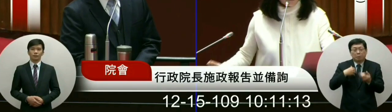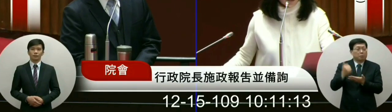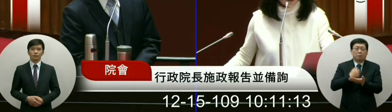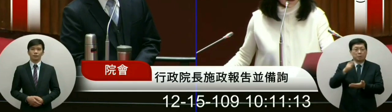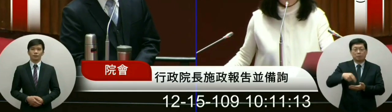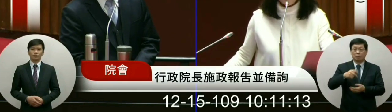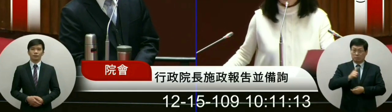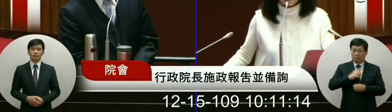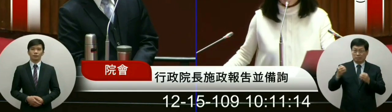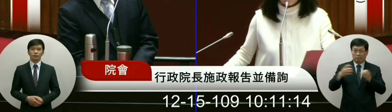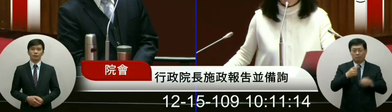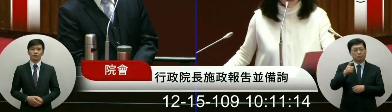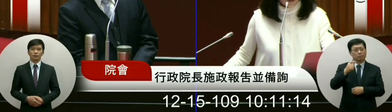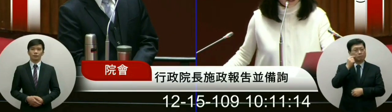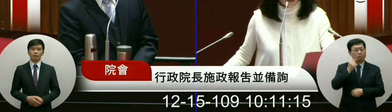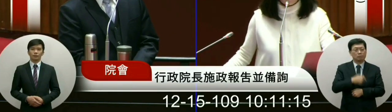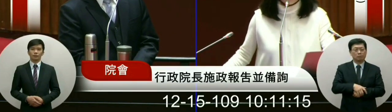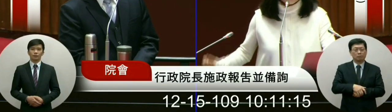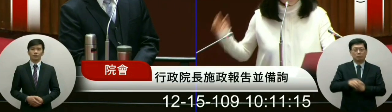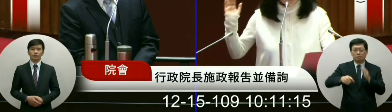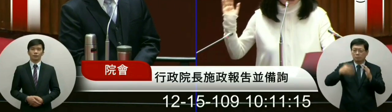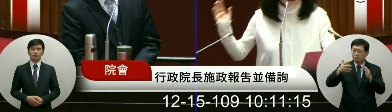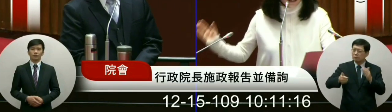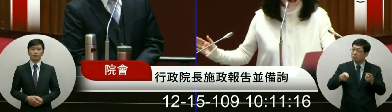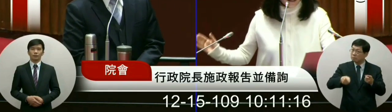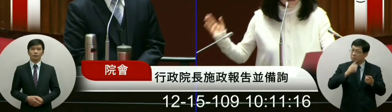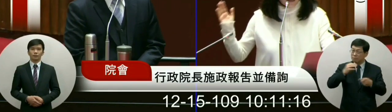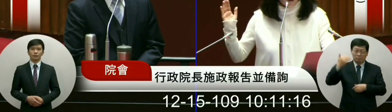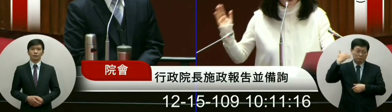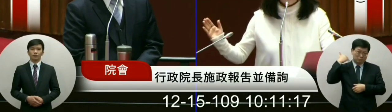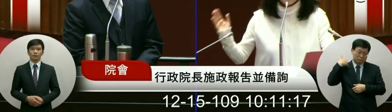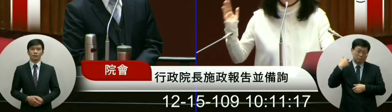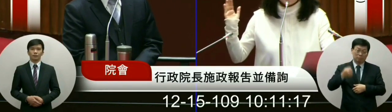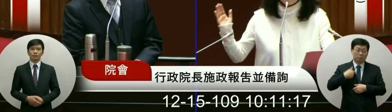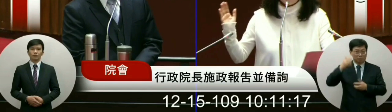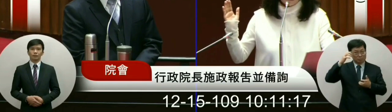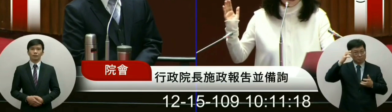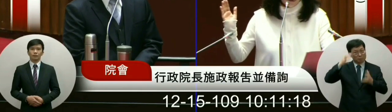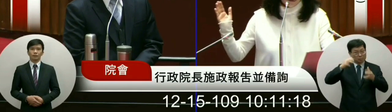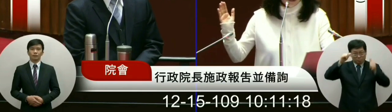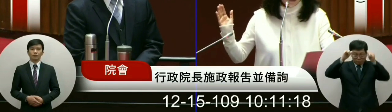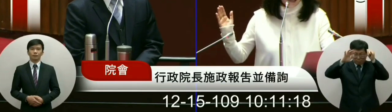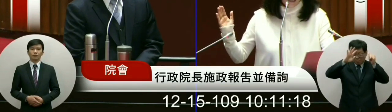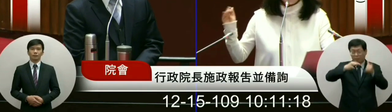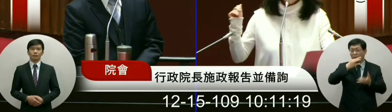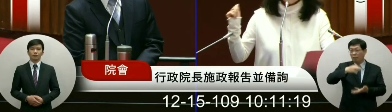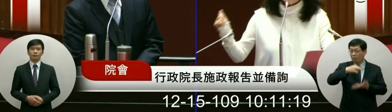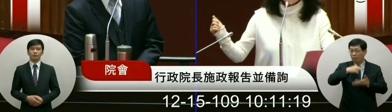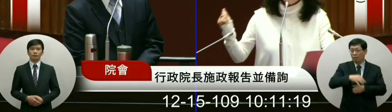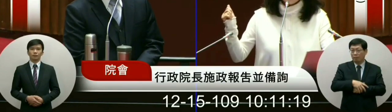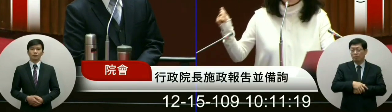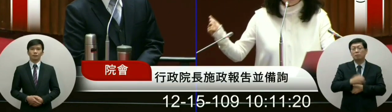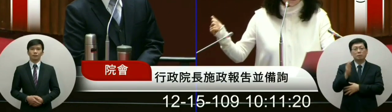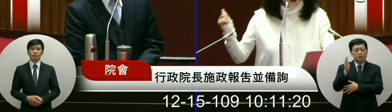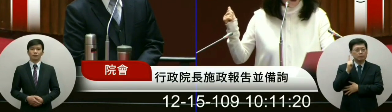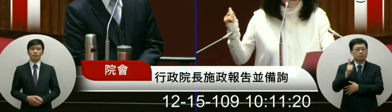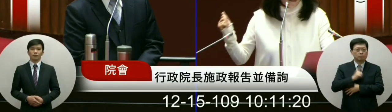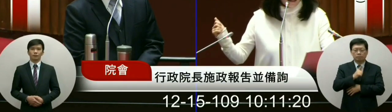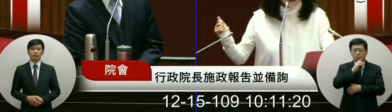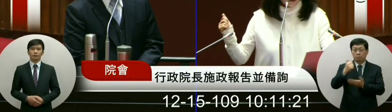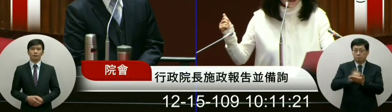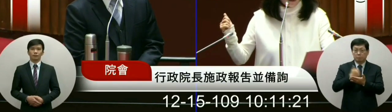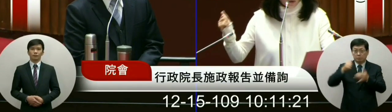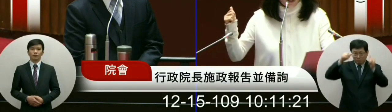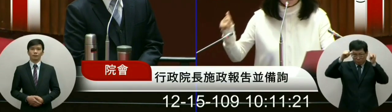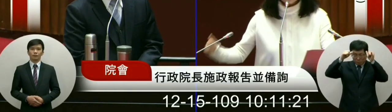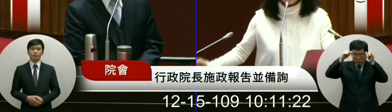的谈判的机会都没有了。院长，这个是当年在狂牛症的疑虑之下，政府进口